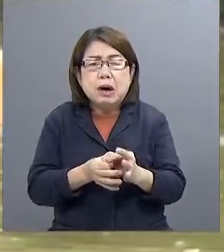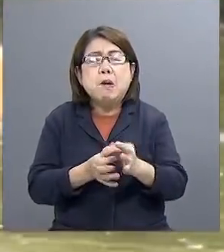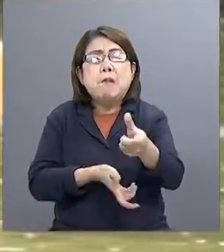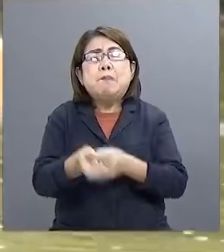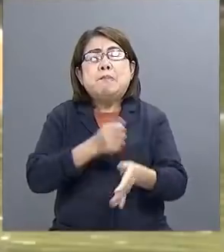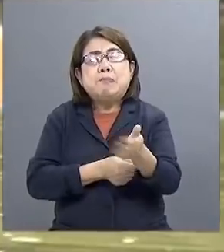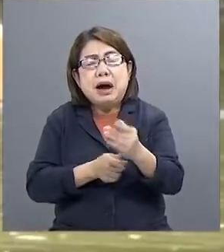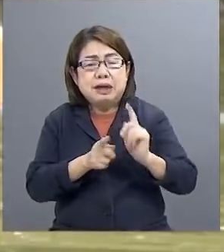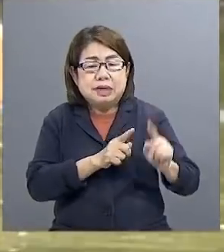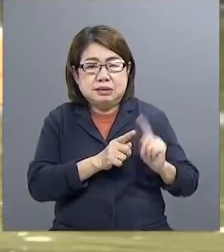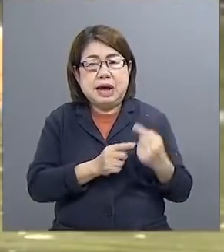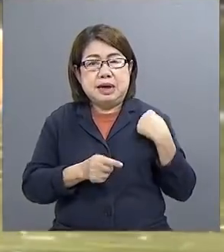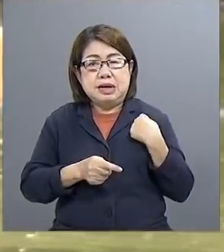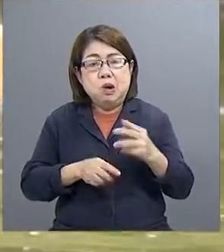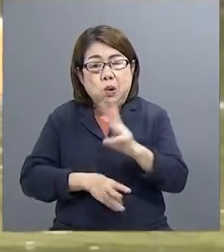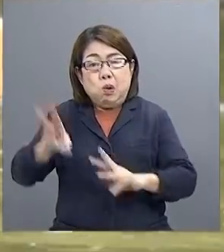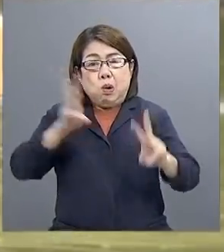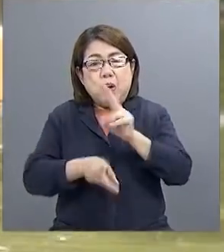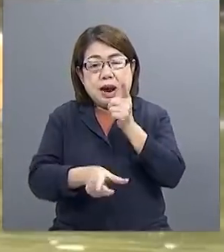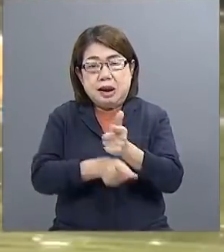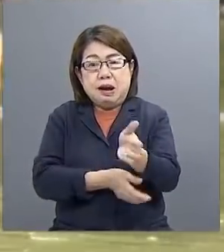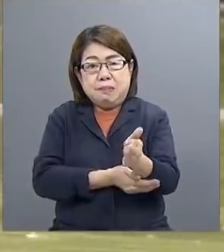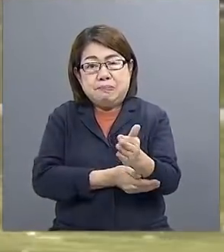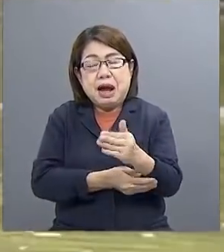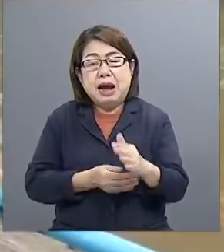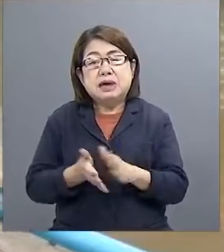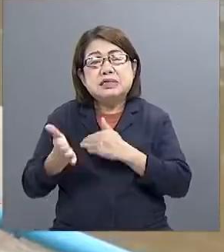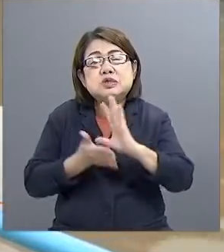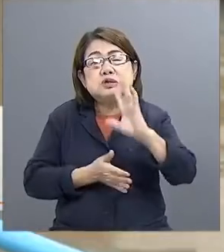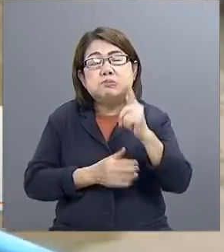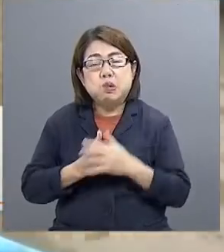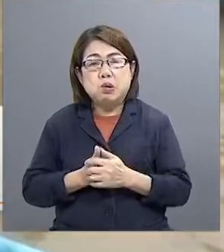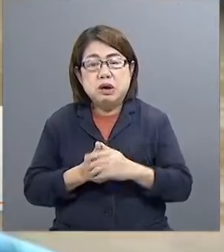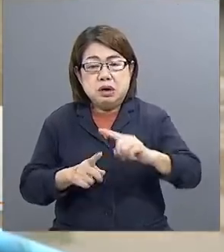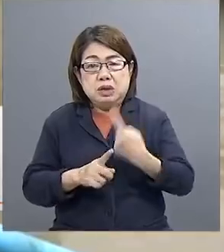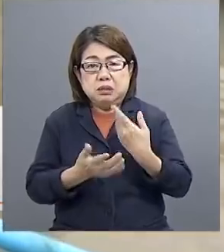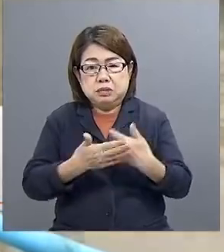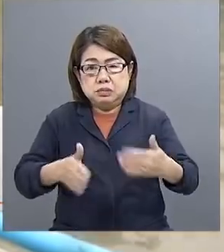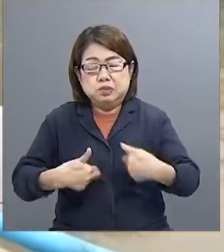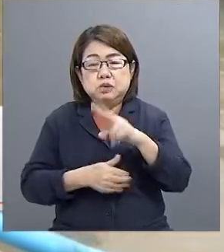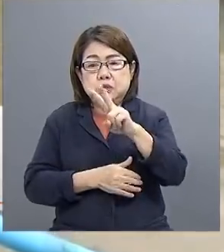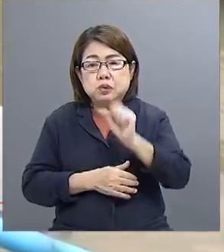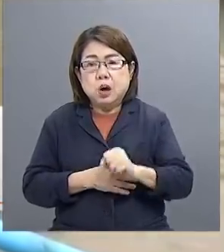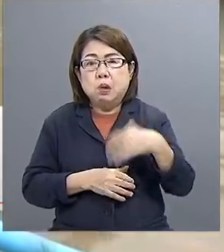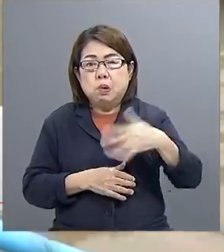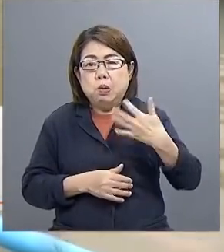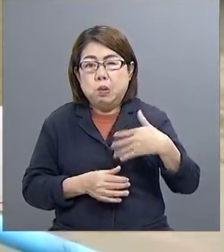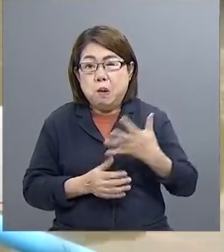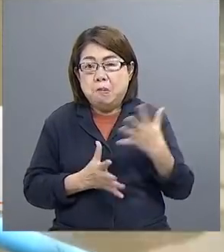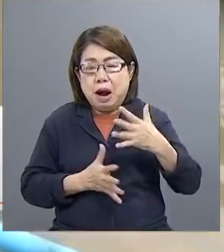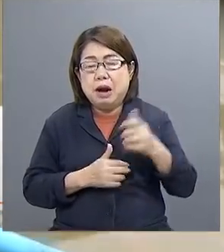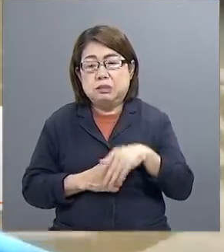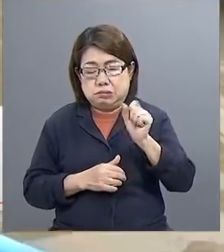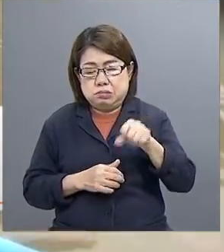ปลาทับทิมขายเดือนนึงสร้างรายได้จากการขาย 2แสนบาทเดียวไม่น้อยแล้วมึงผมกูก็ไม่เล่าให้ฟัง